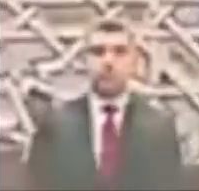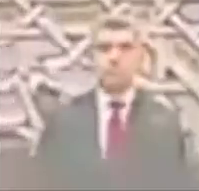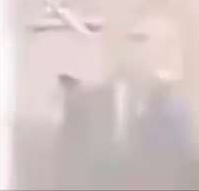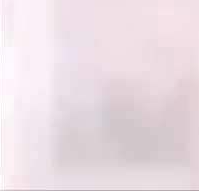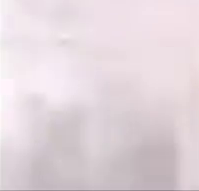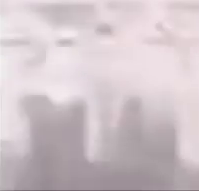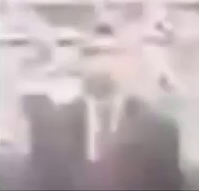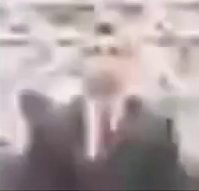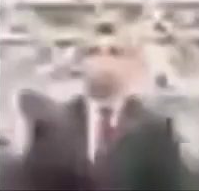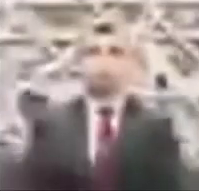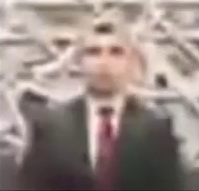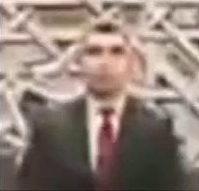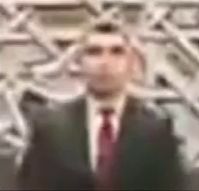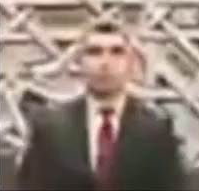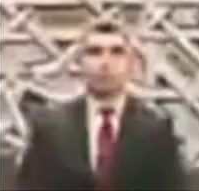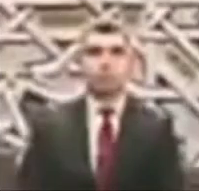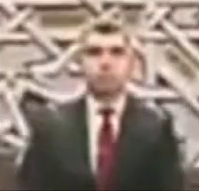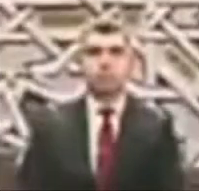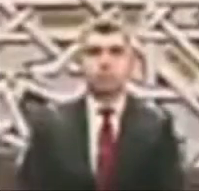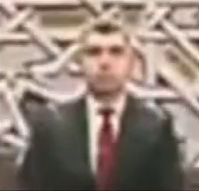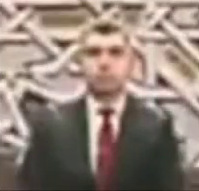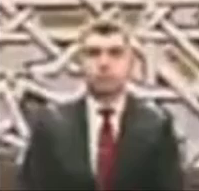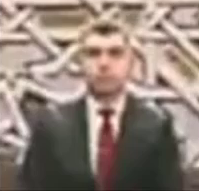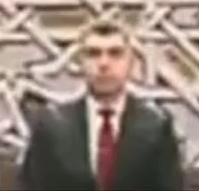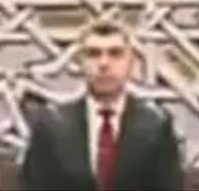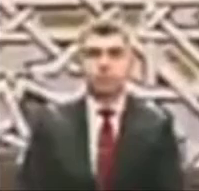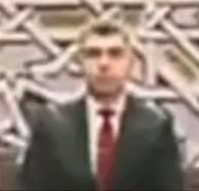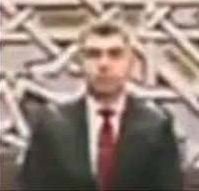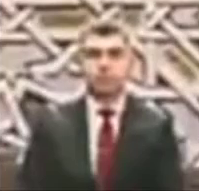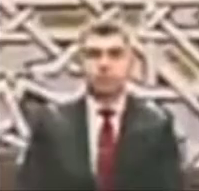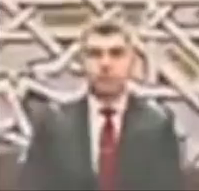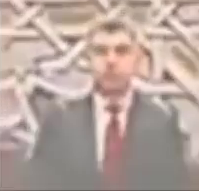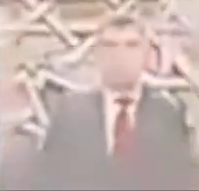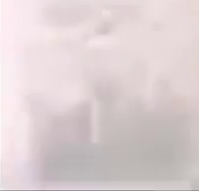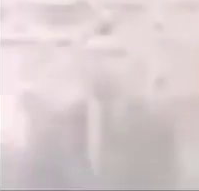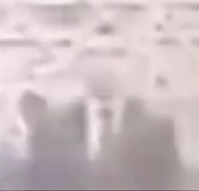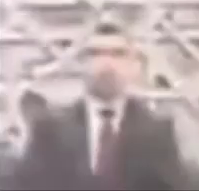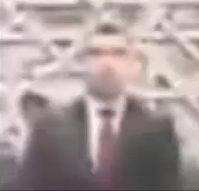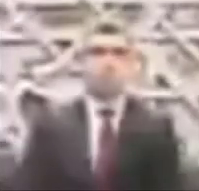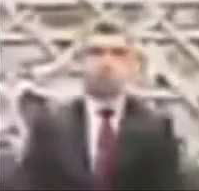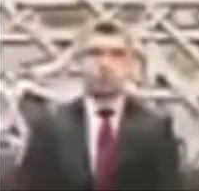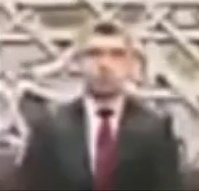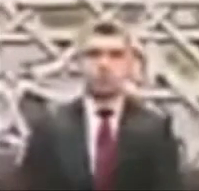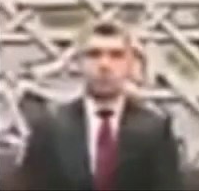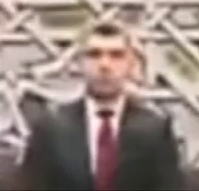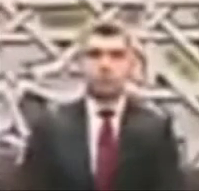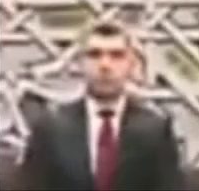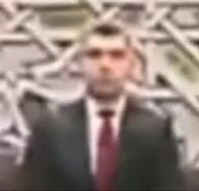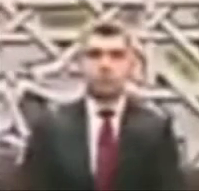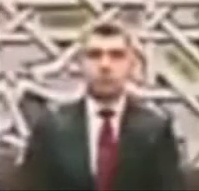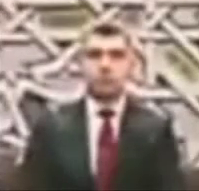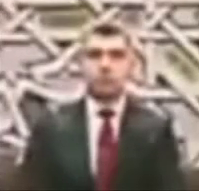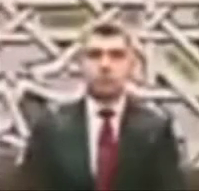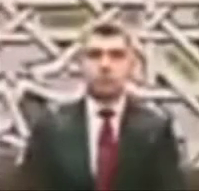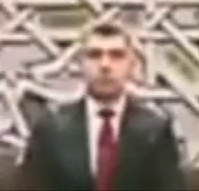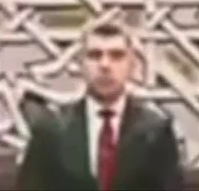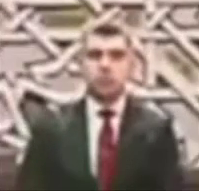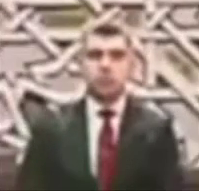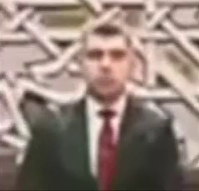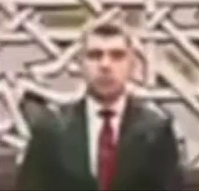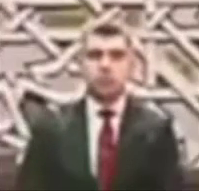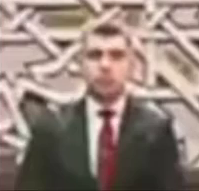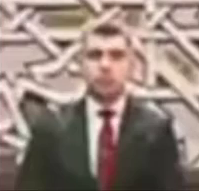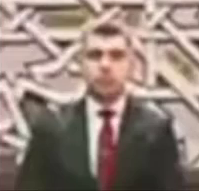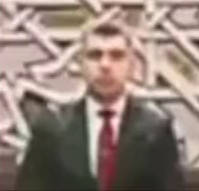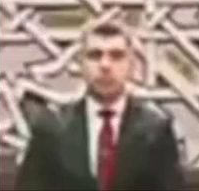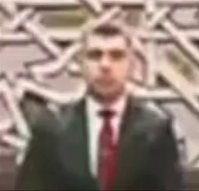السيد. تفضل. قلت لك ارتفاع الصوت دليل على ضعف الحجه. يلا غوت. صافي